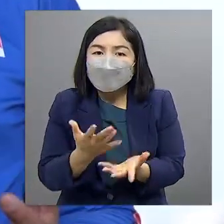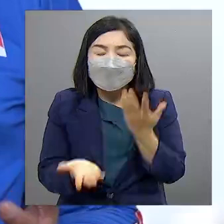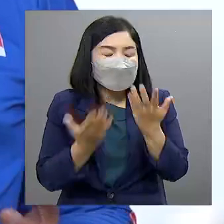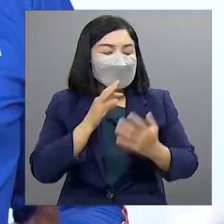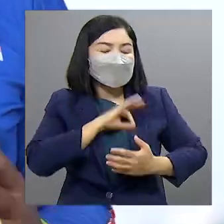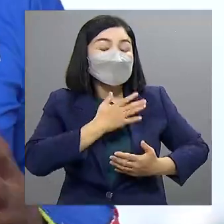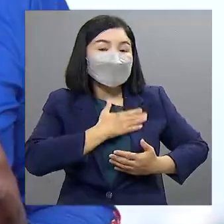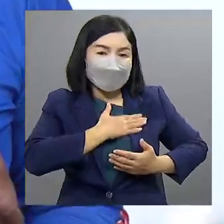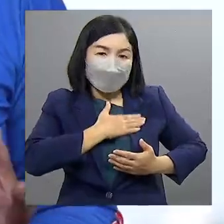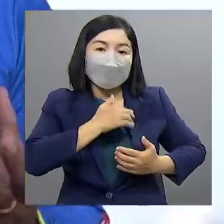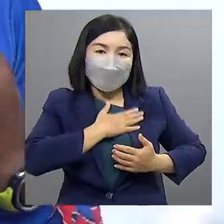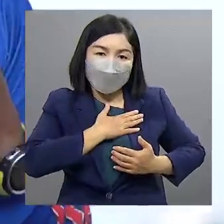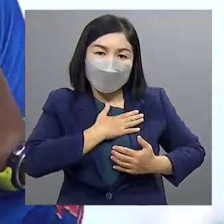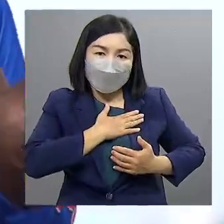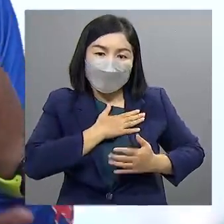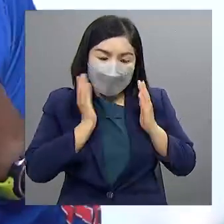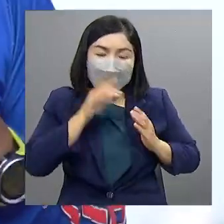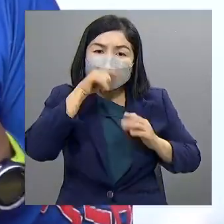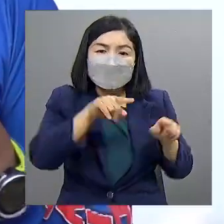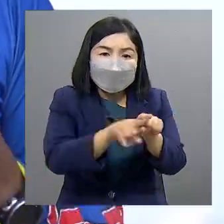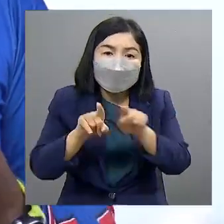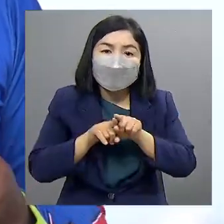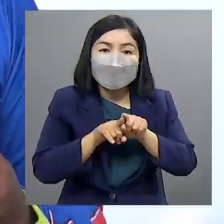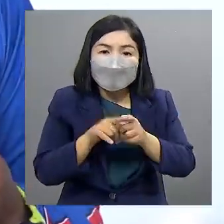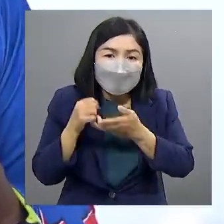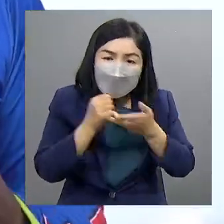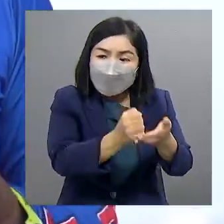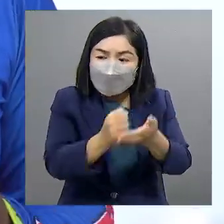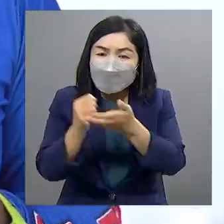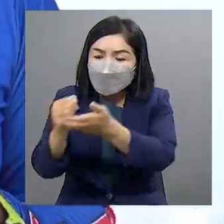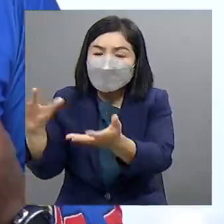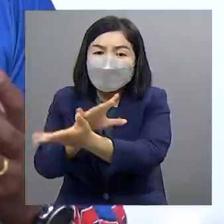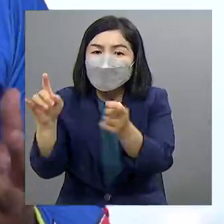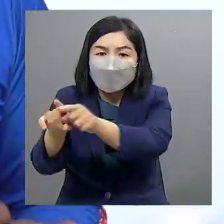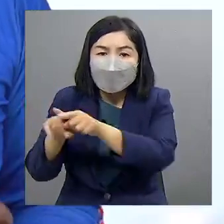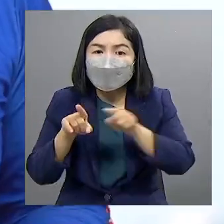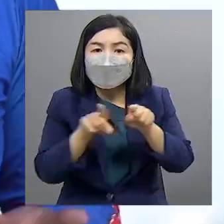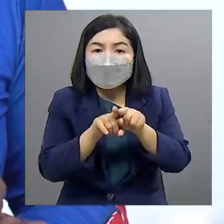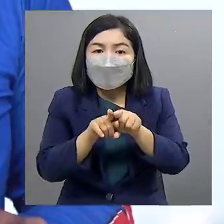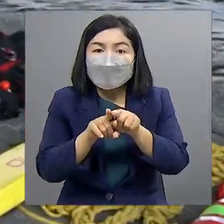ราคนไทยด้วยกันคนช่วยเหลือกันนะครับคือมีก็แจ้งไปครับ